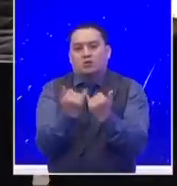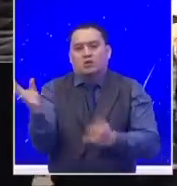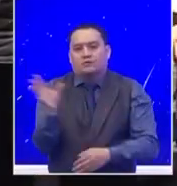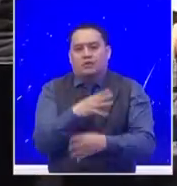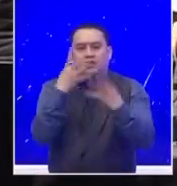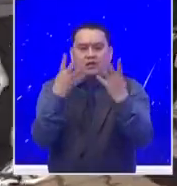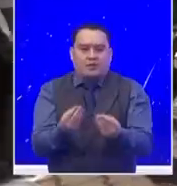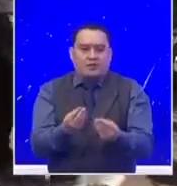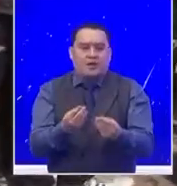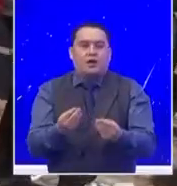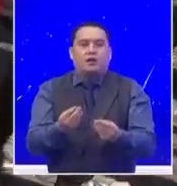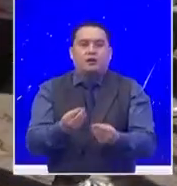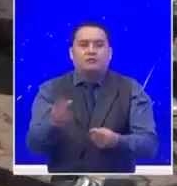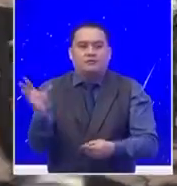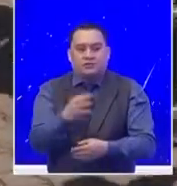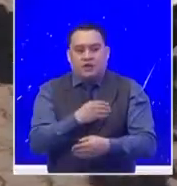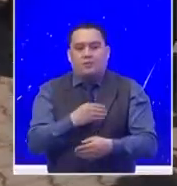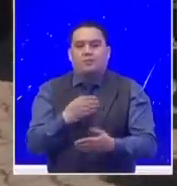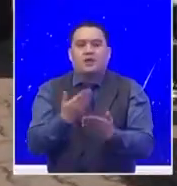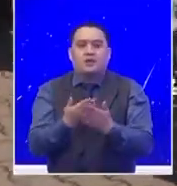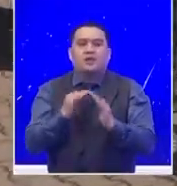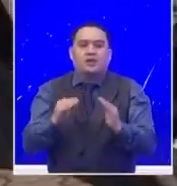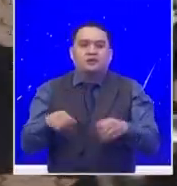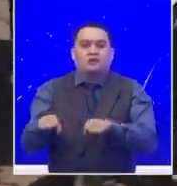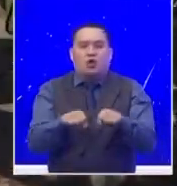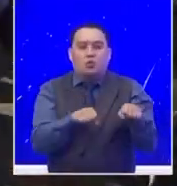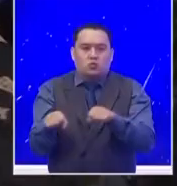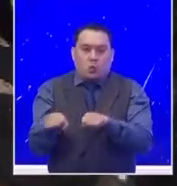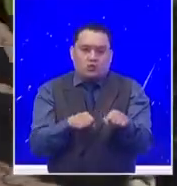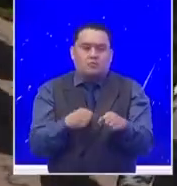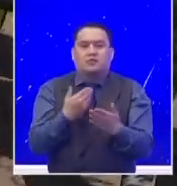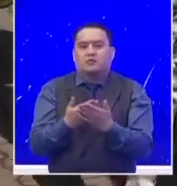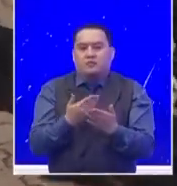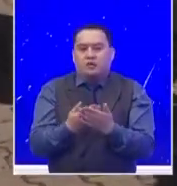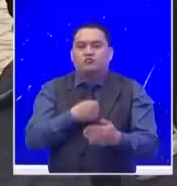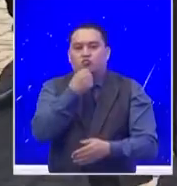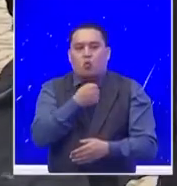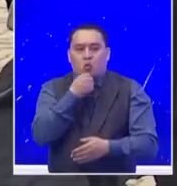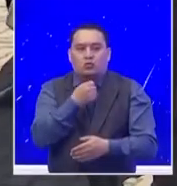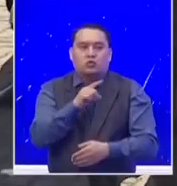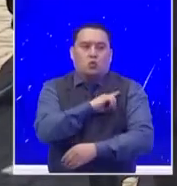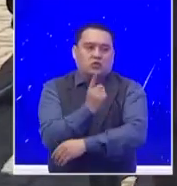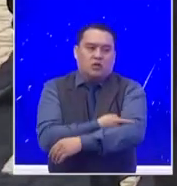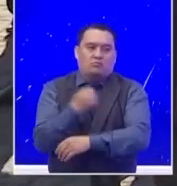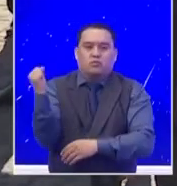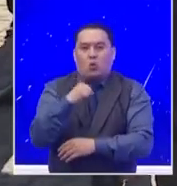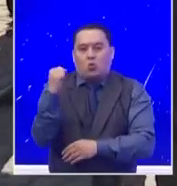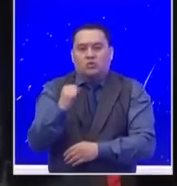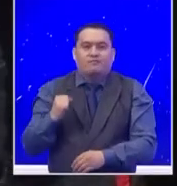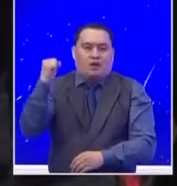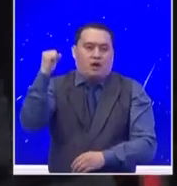день. Занятий по душе нашлось 7. К примеру, дети состязались в перетягивании каната. Взрослые выясняли сильнейшего по поднятию